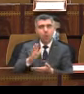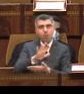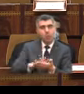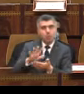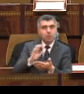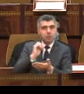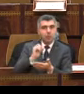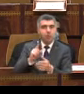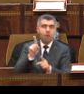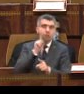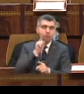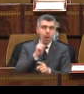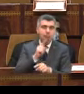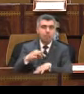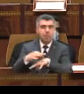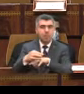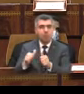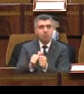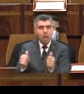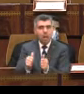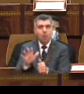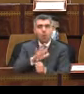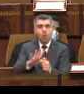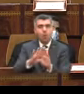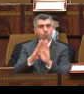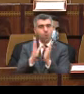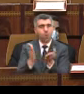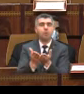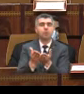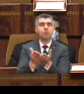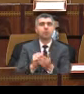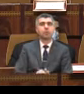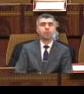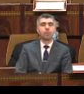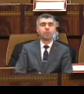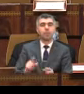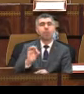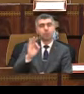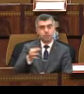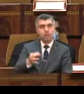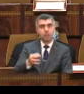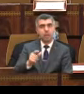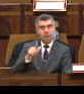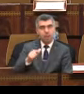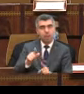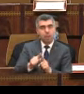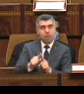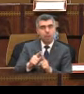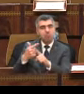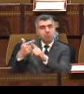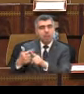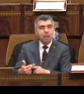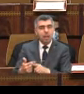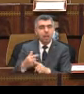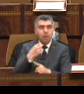ديال الارامل ولا ديال المطلقات، كلها طبعا كاين واحد الاكراه اللي هو اكراه مادي. فهاد